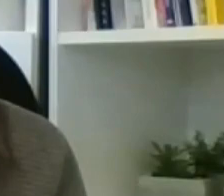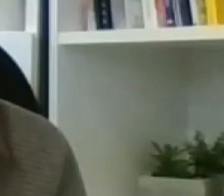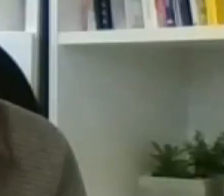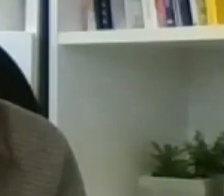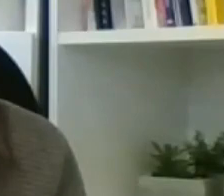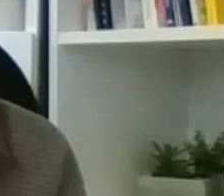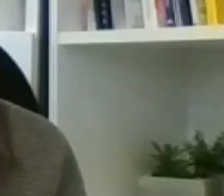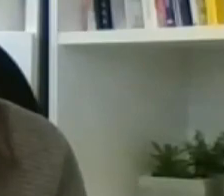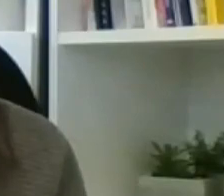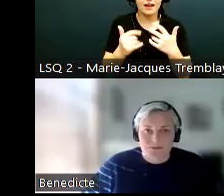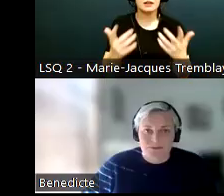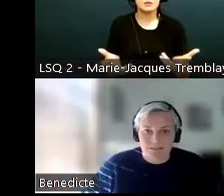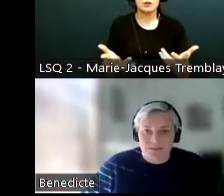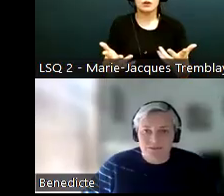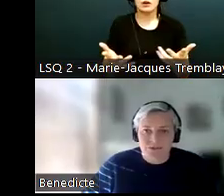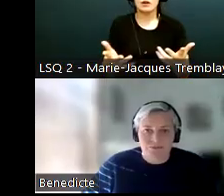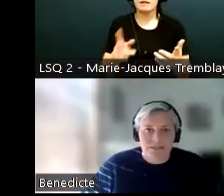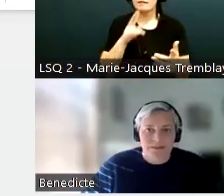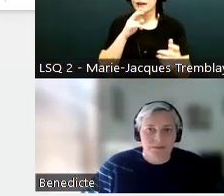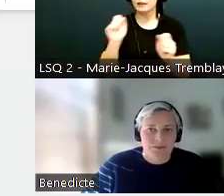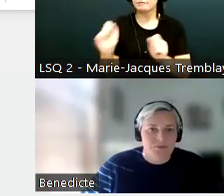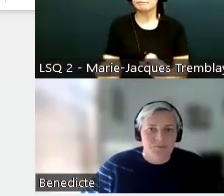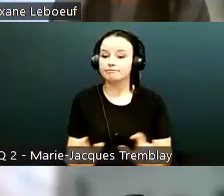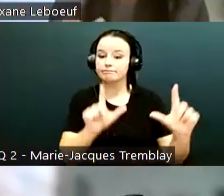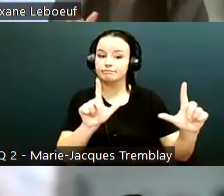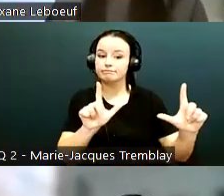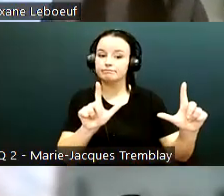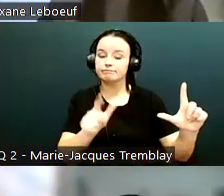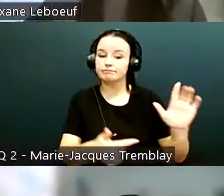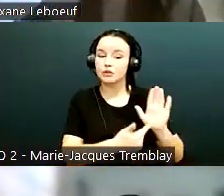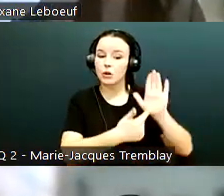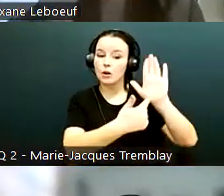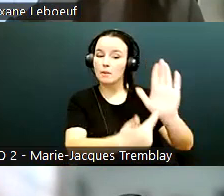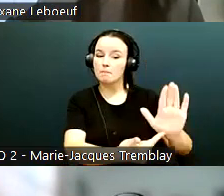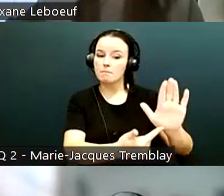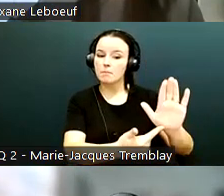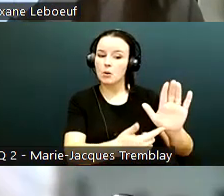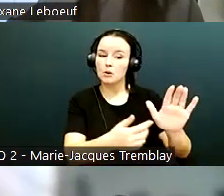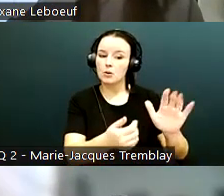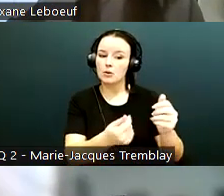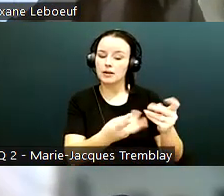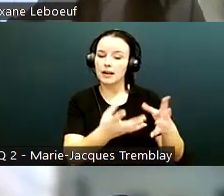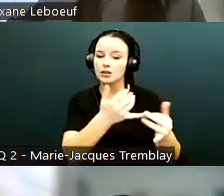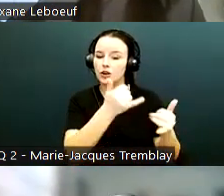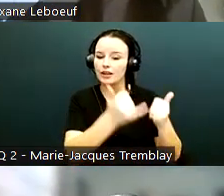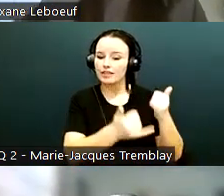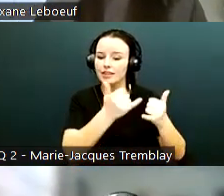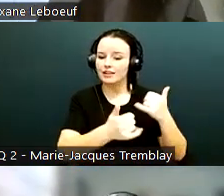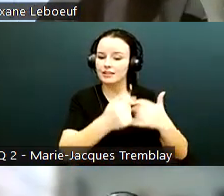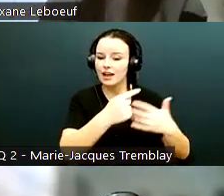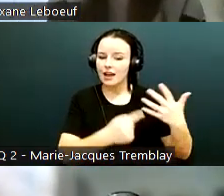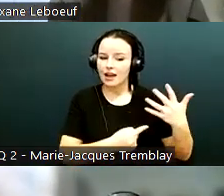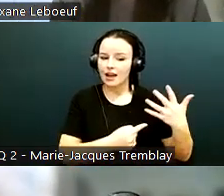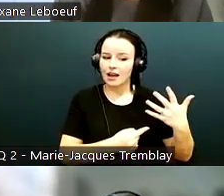fin de notre heure. Donc, ce que je vais faire, c'est que très rapidement, je voulais juste partager quelques dernières choses. Donc,